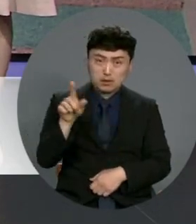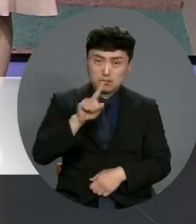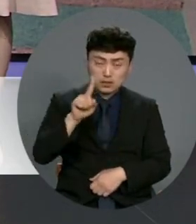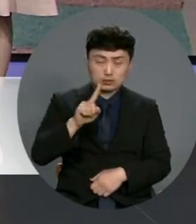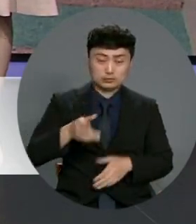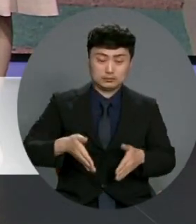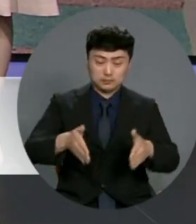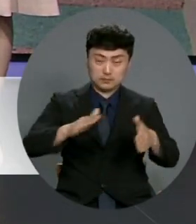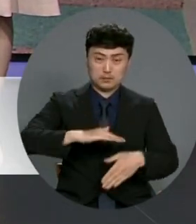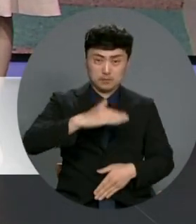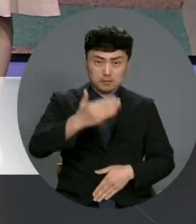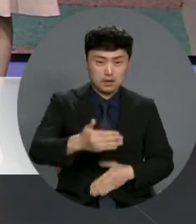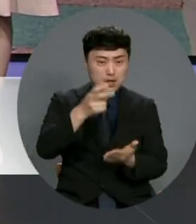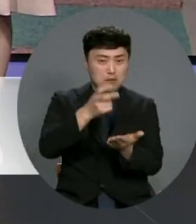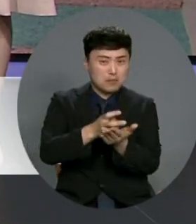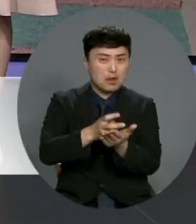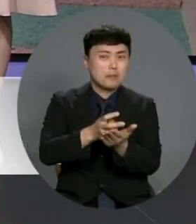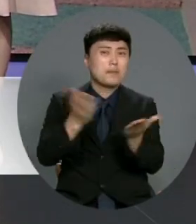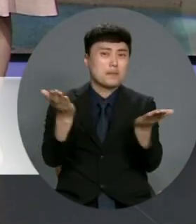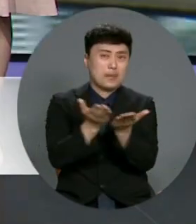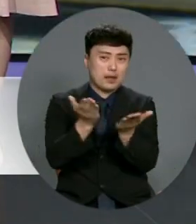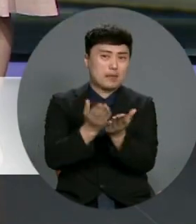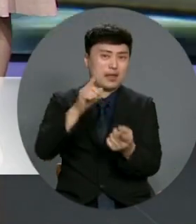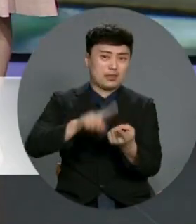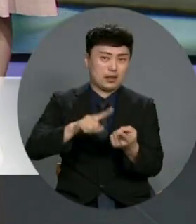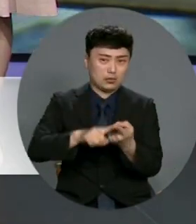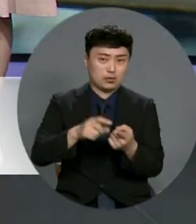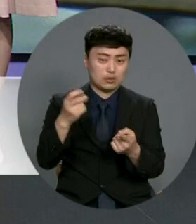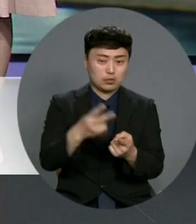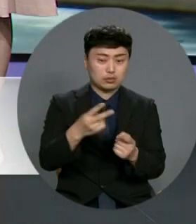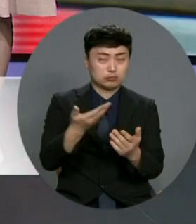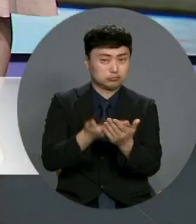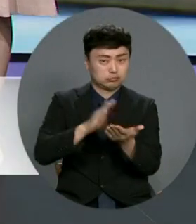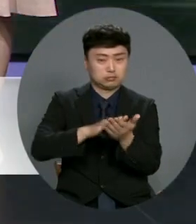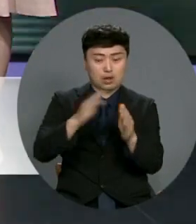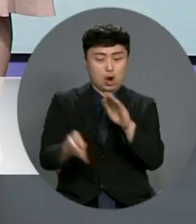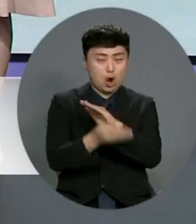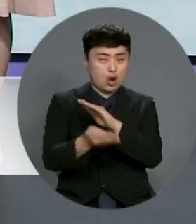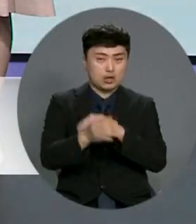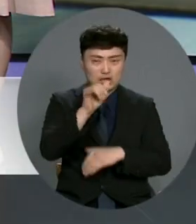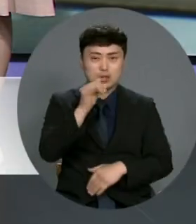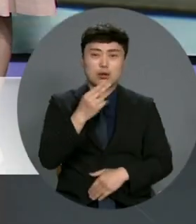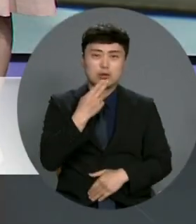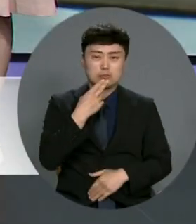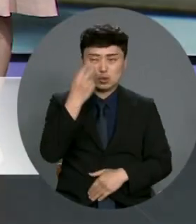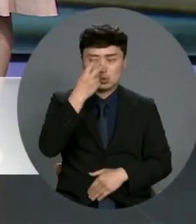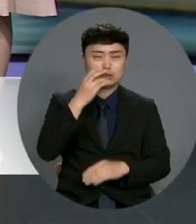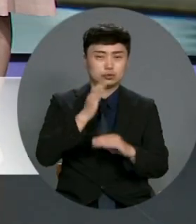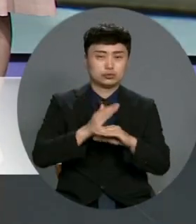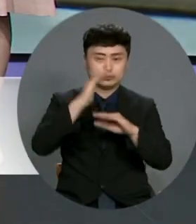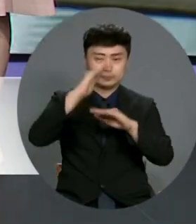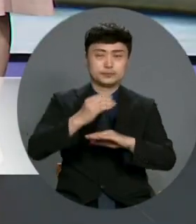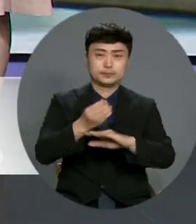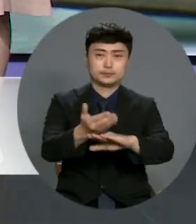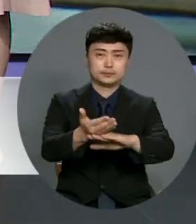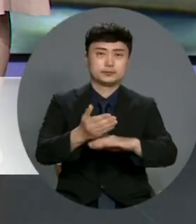과속방지턱이 규정대로 설치됐는지 공사 과정에 과실은 없는지 조사하고 있습니다. 변예주